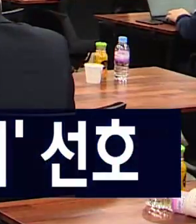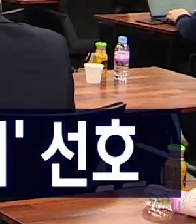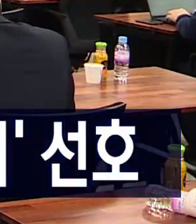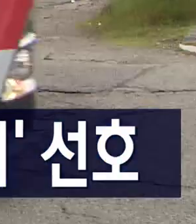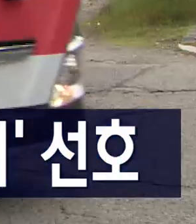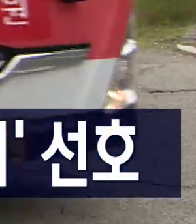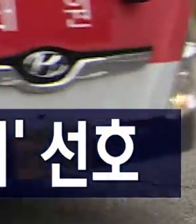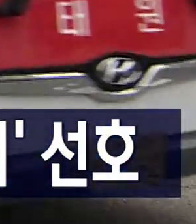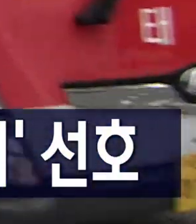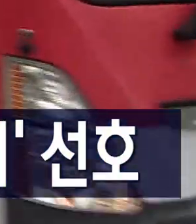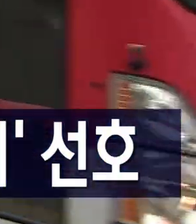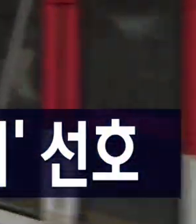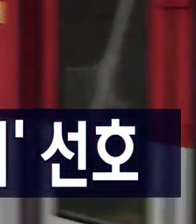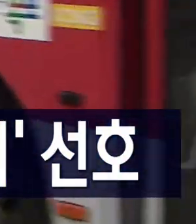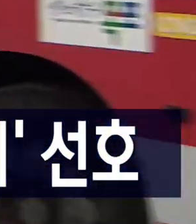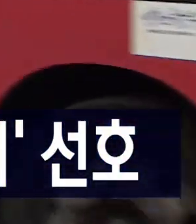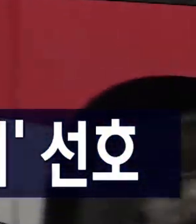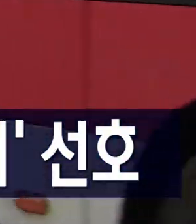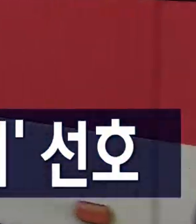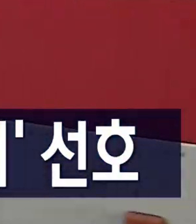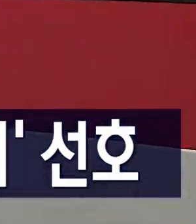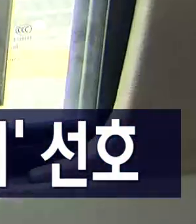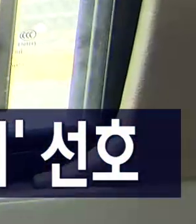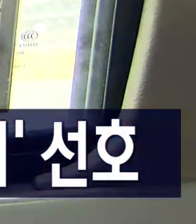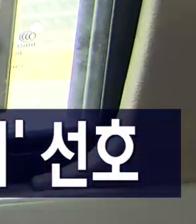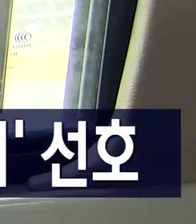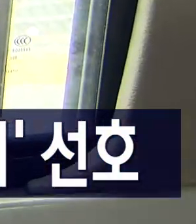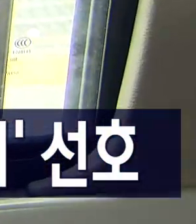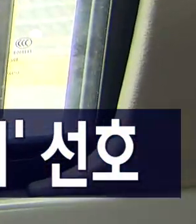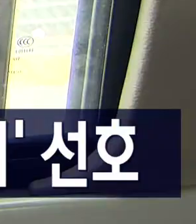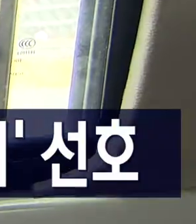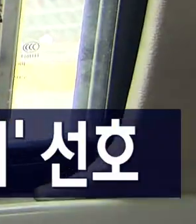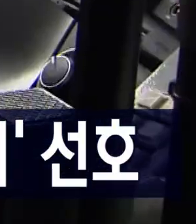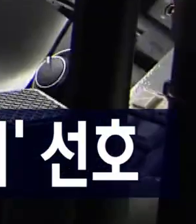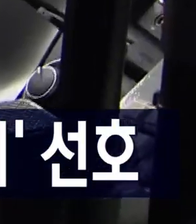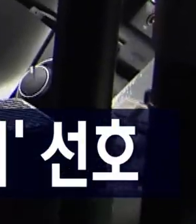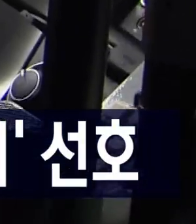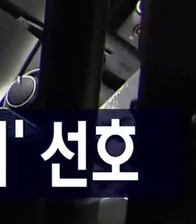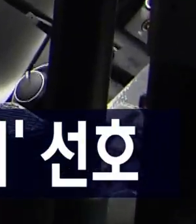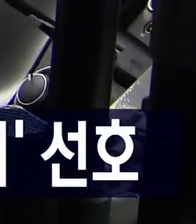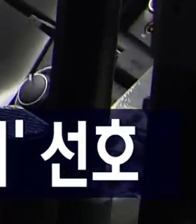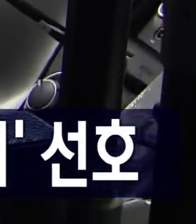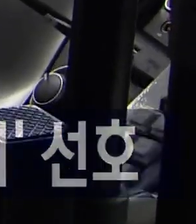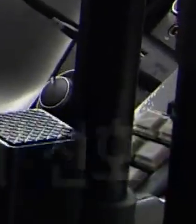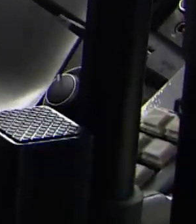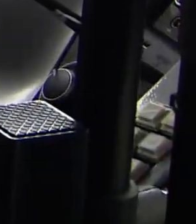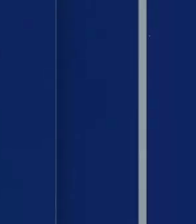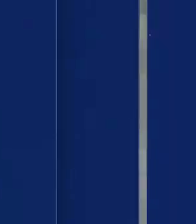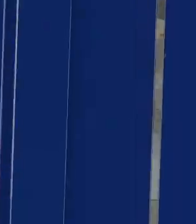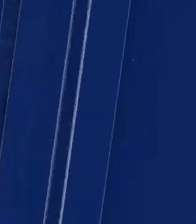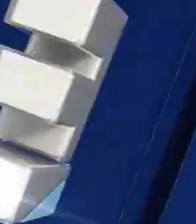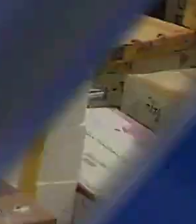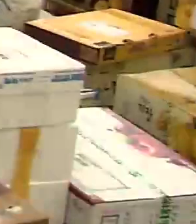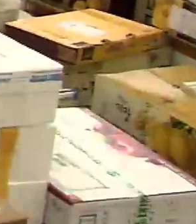목포 MBC 창사 55주년 여론조사. 오늘은 목포 시내버스 운영 방식 등과 관련한 여론을 살펴봤습니다.